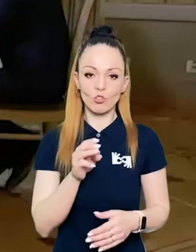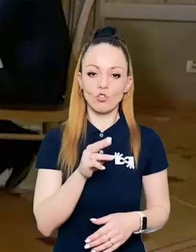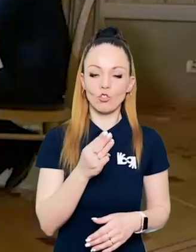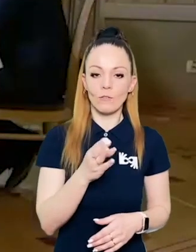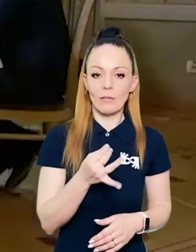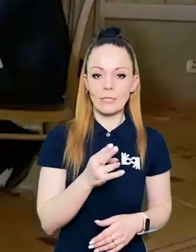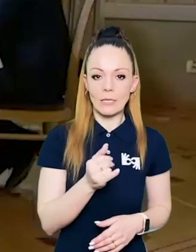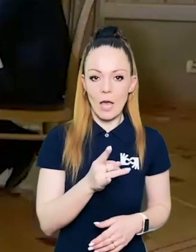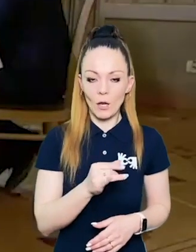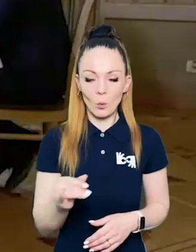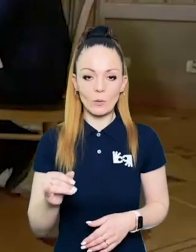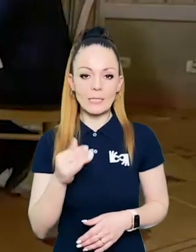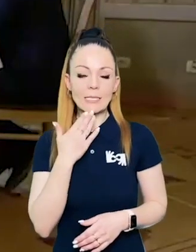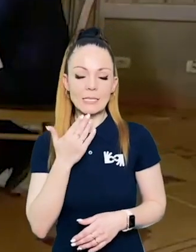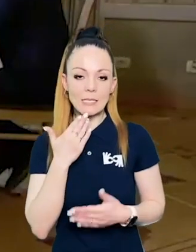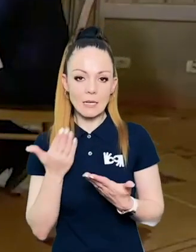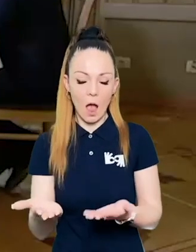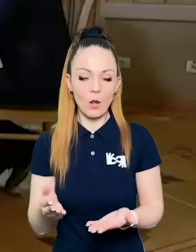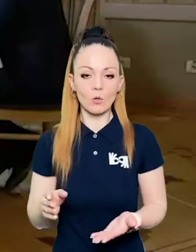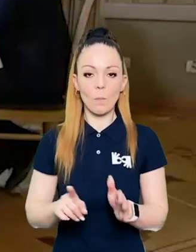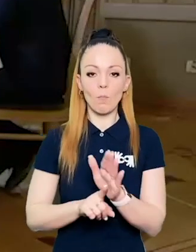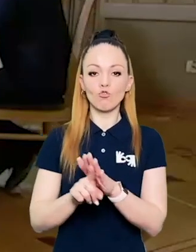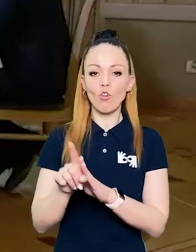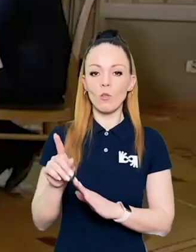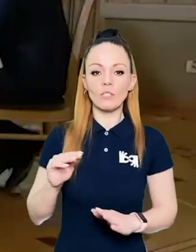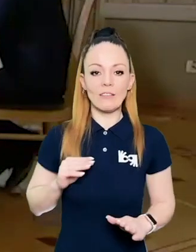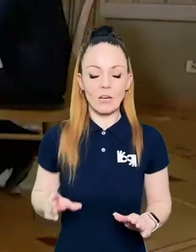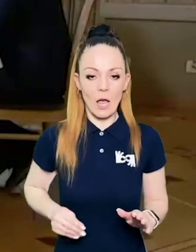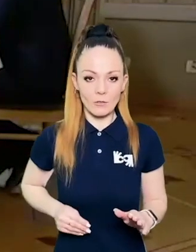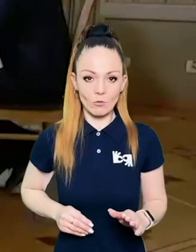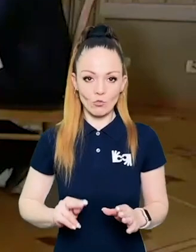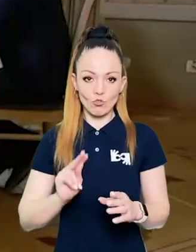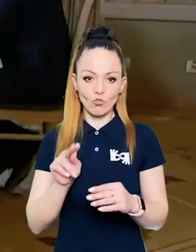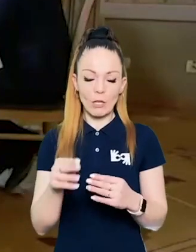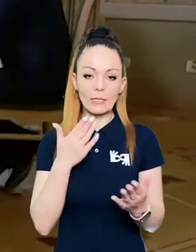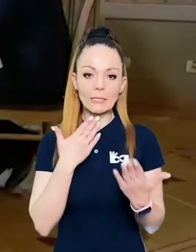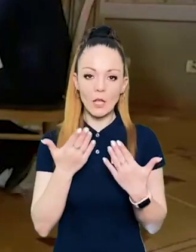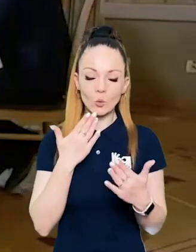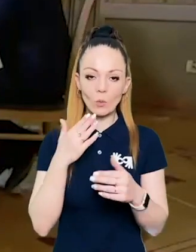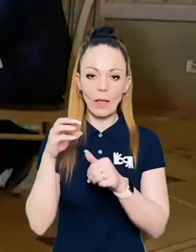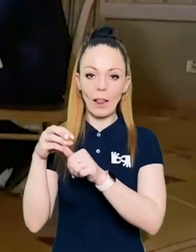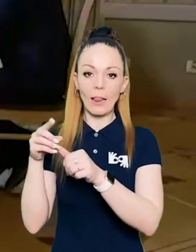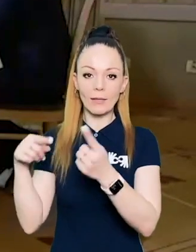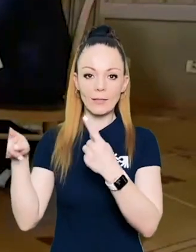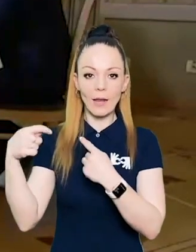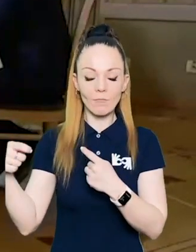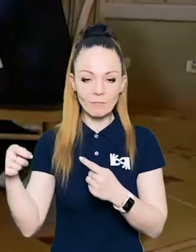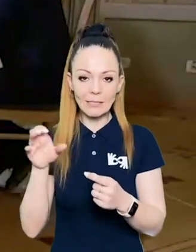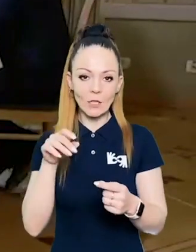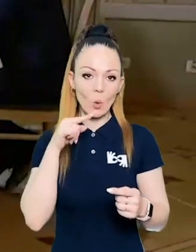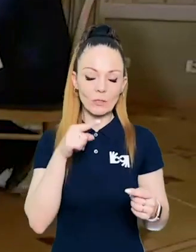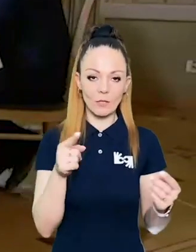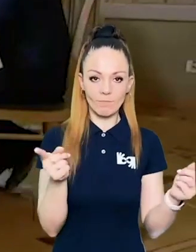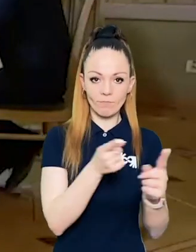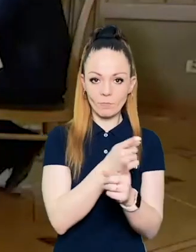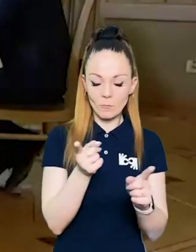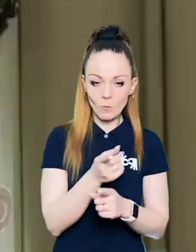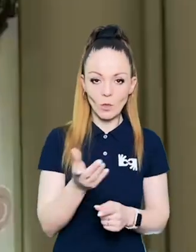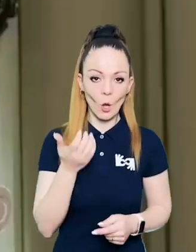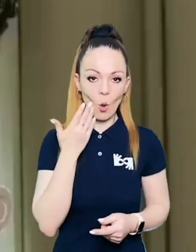Туреччиною, з Швейцарією, з Ізраїлем, спочатку з Францією, через стосунки лідерів з Російською